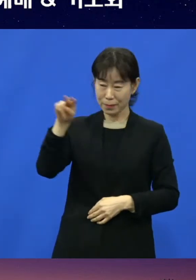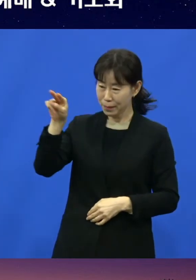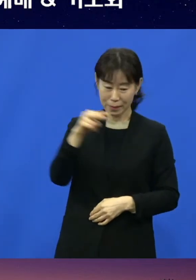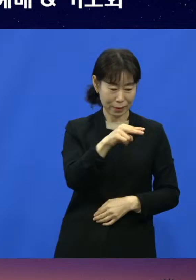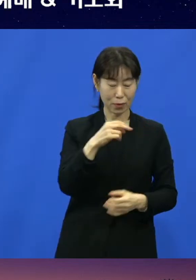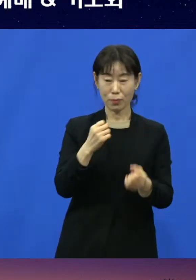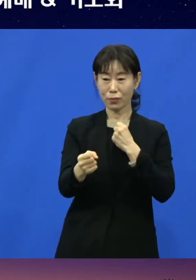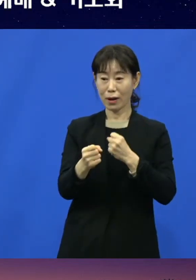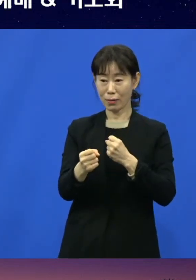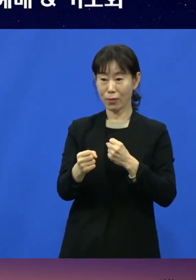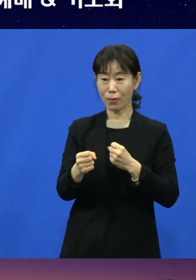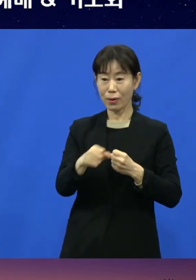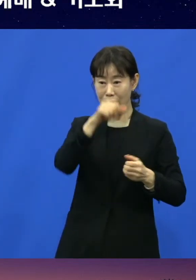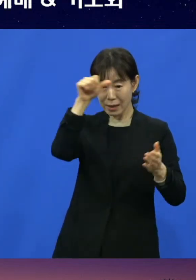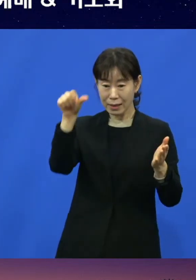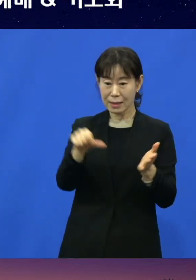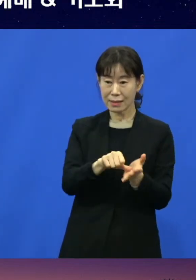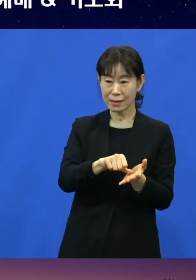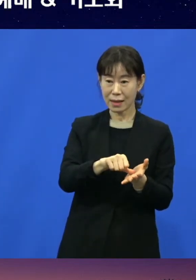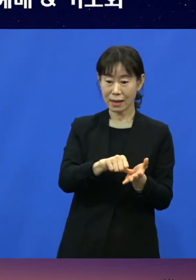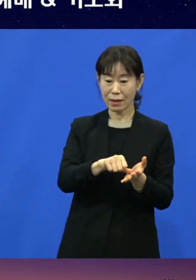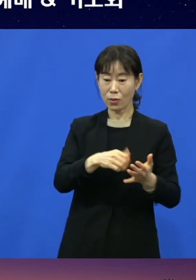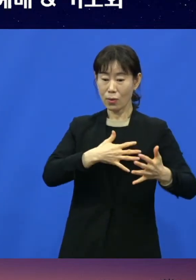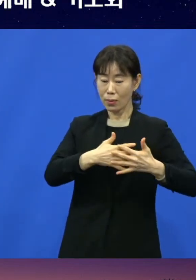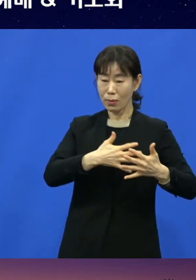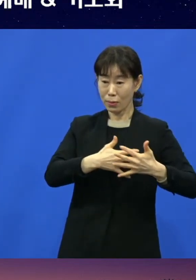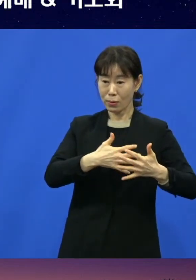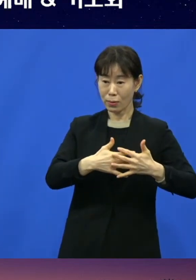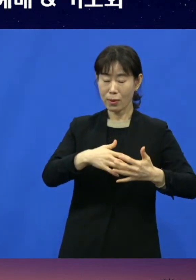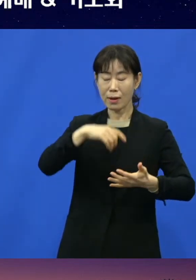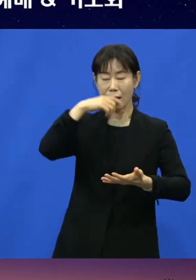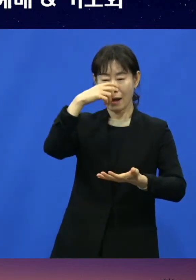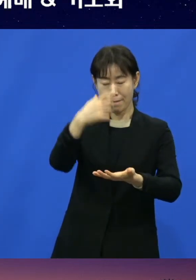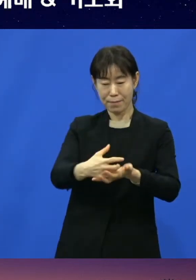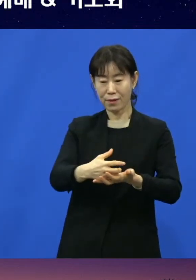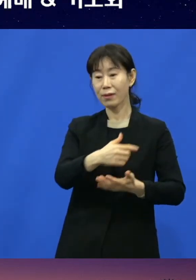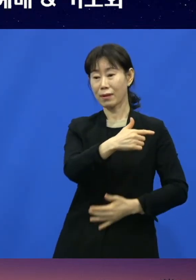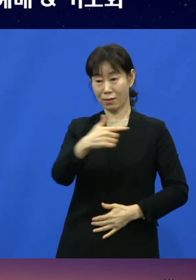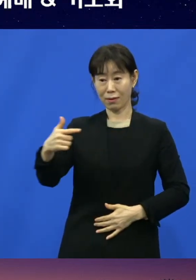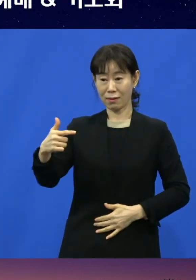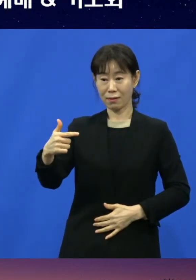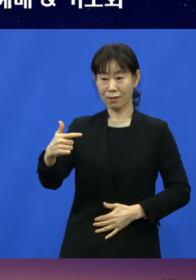자, 이것은 내가 본 것이라기보다 보여진 것이죠. 그 주체가 사실은